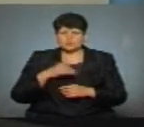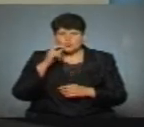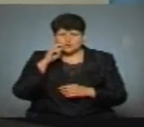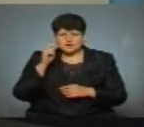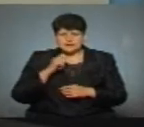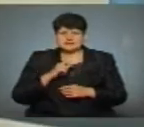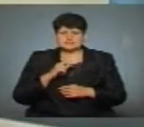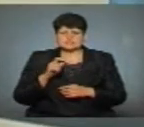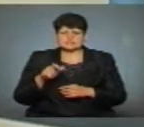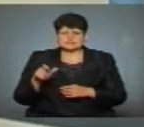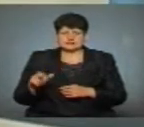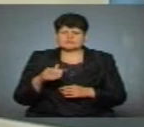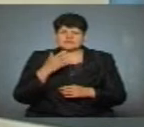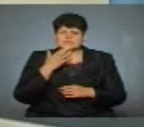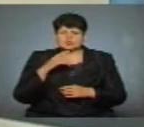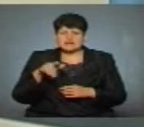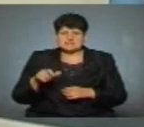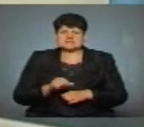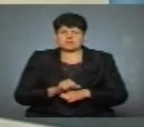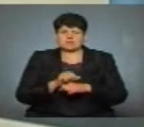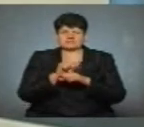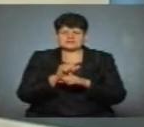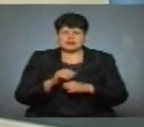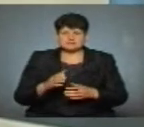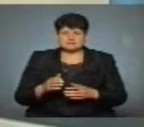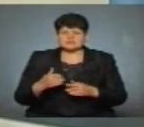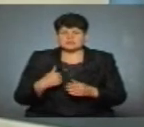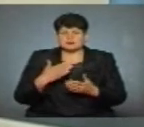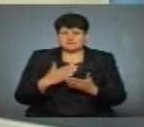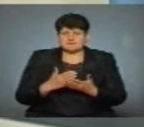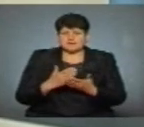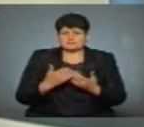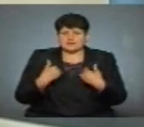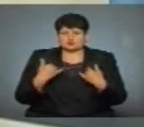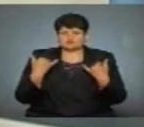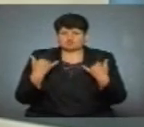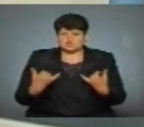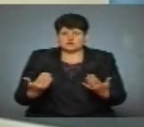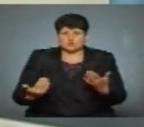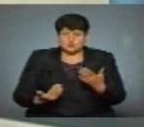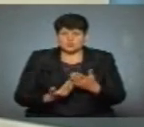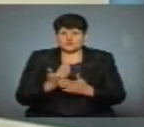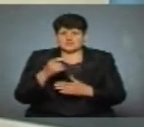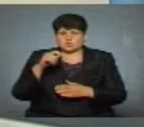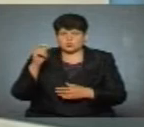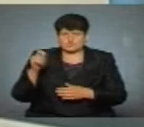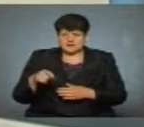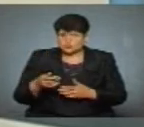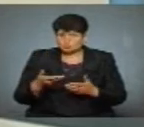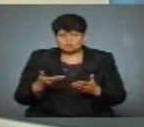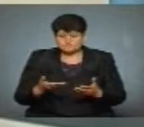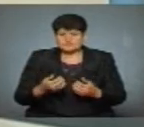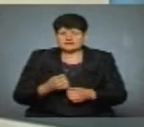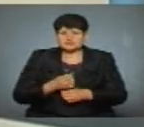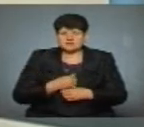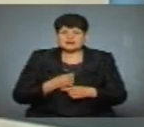українських націоналістів, повстанців, і, власне, ми вже маємо нашу сучасну, новітню війну і, на